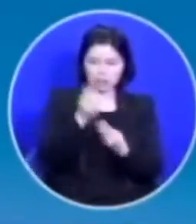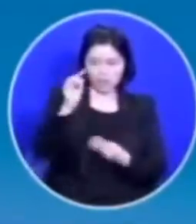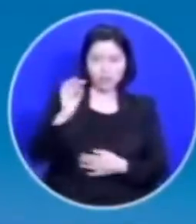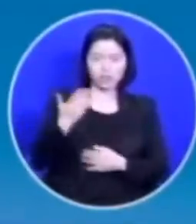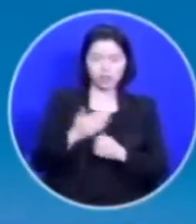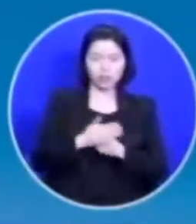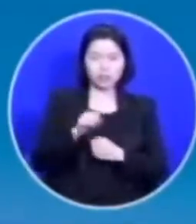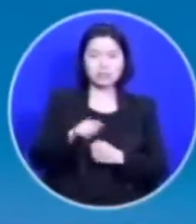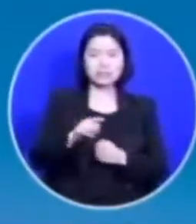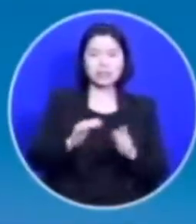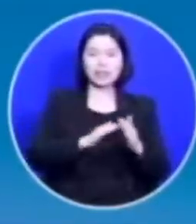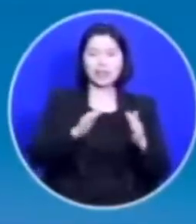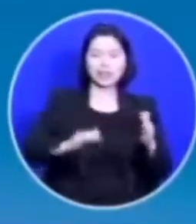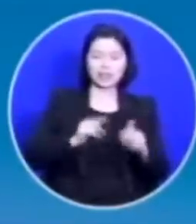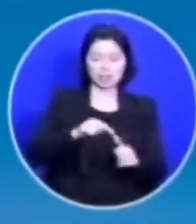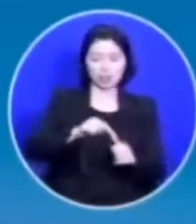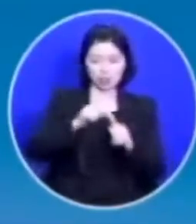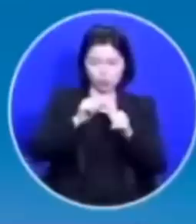이에요